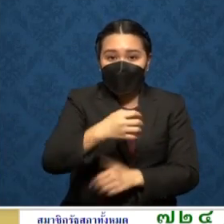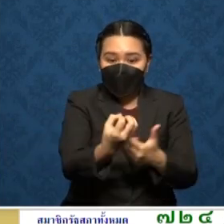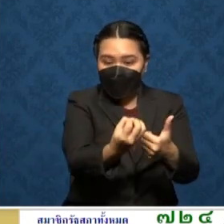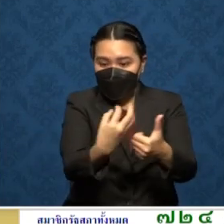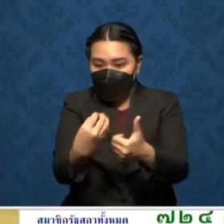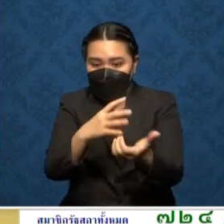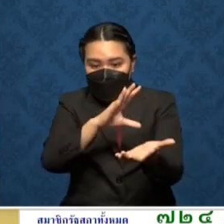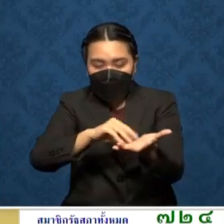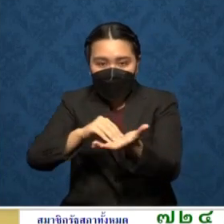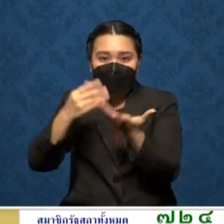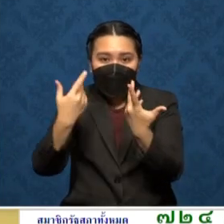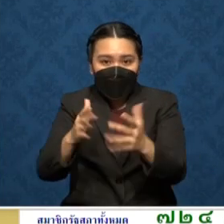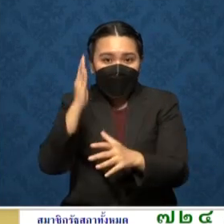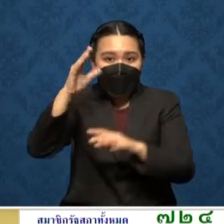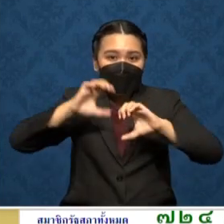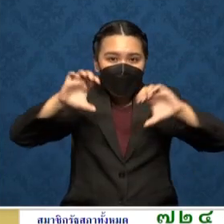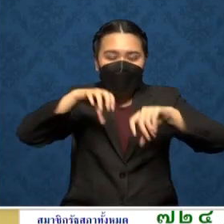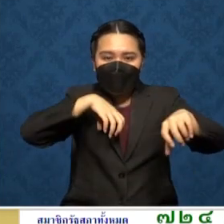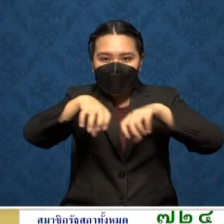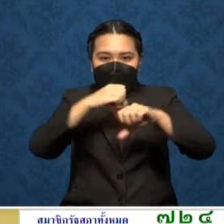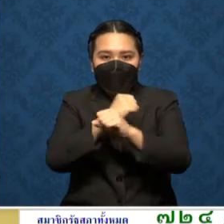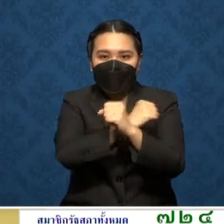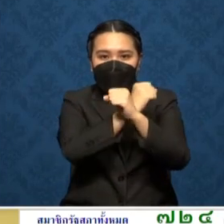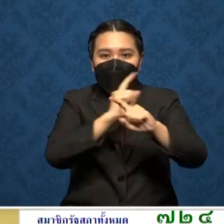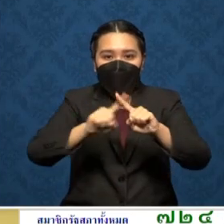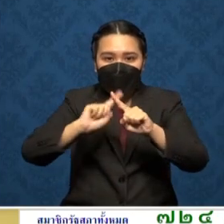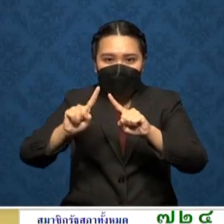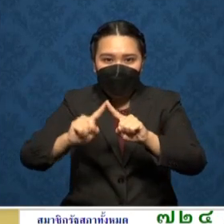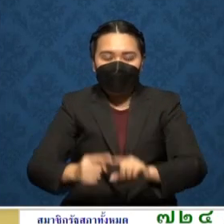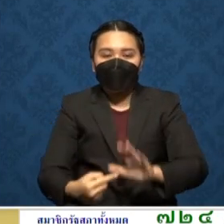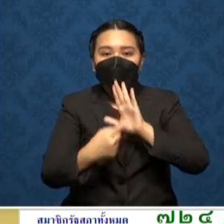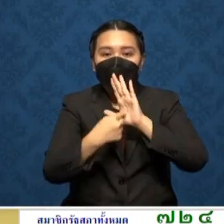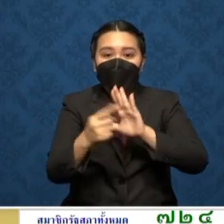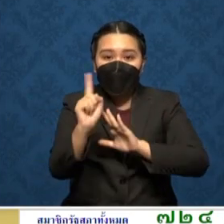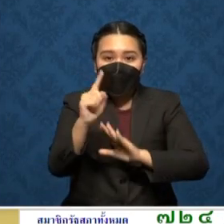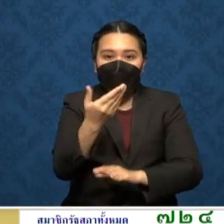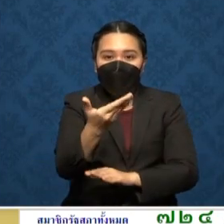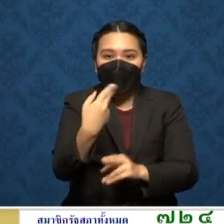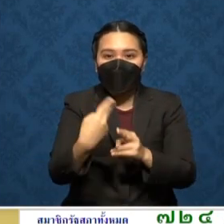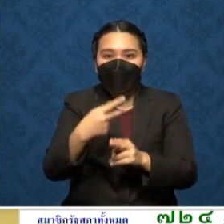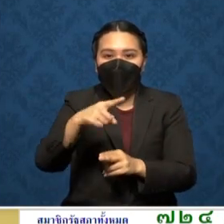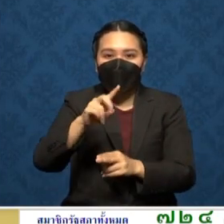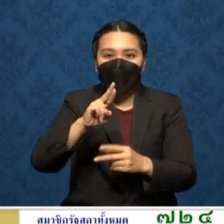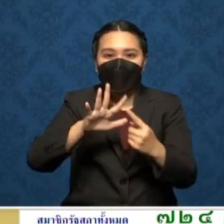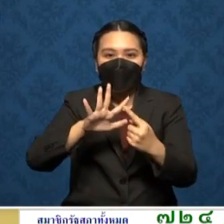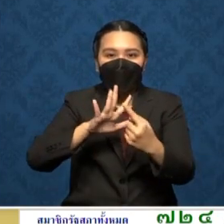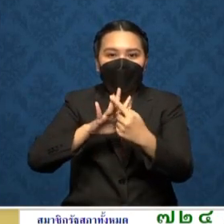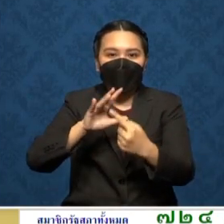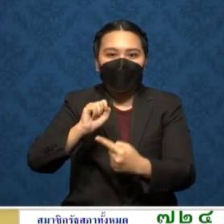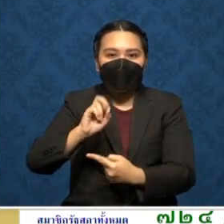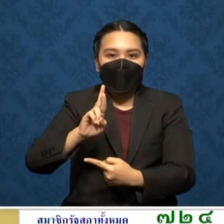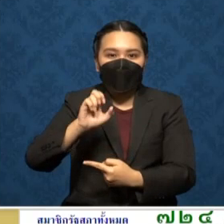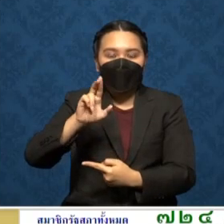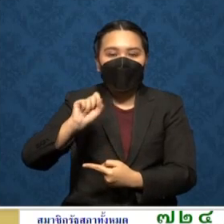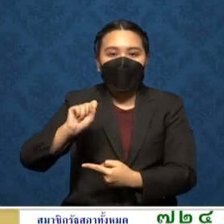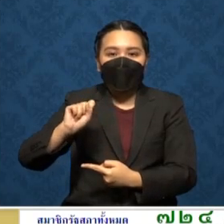ก้ไขและปราบปรามเช่นความห่วงใยของคุณประเสริฐในเรื่องของการรั่วไหล